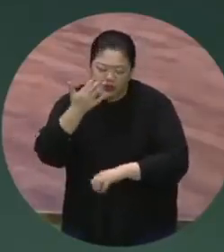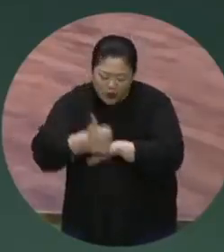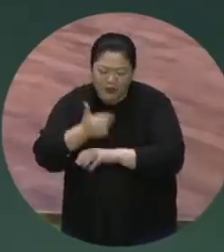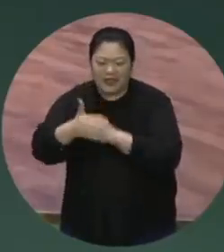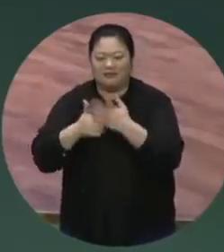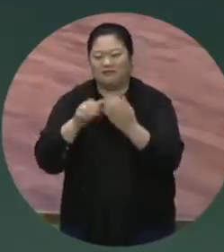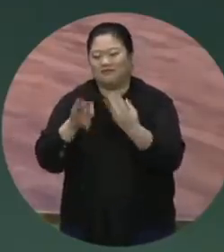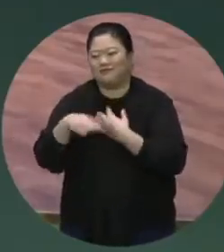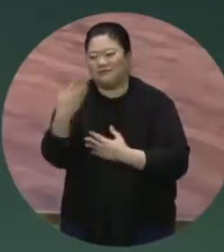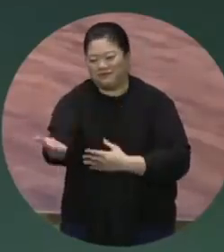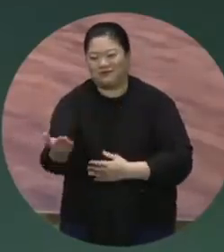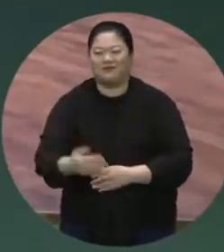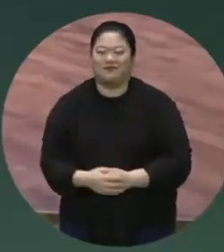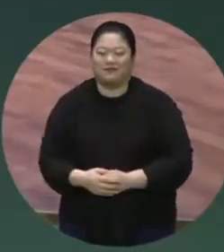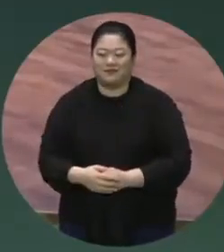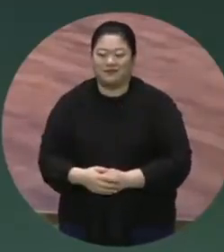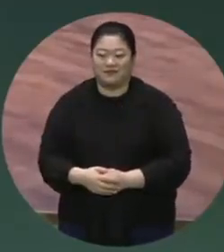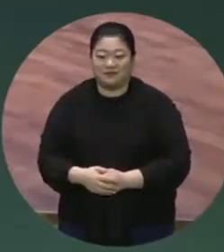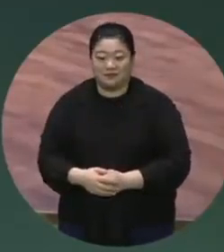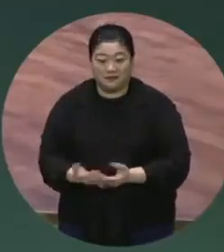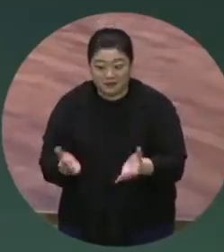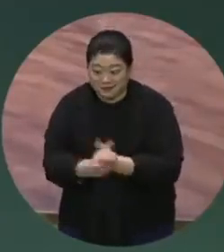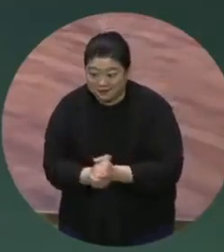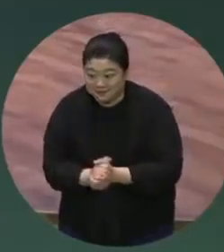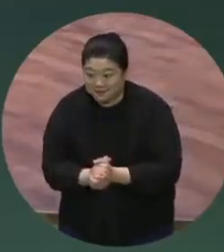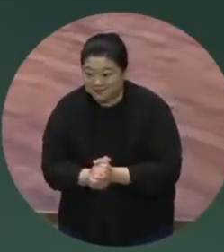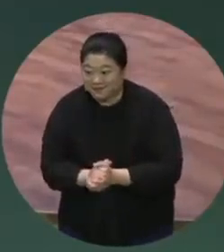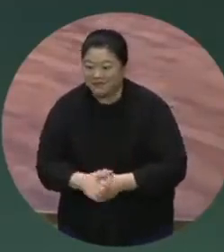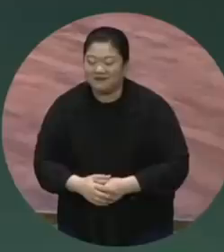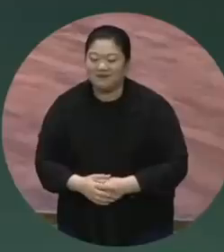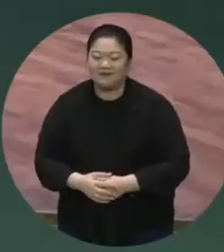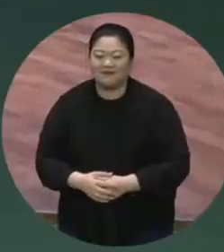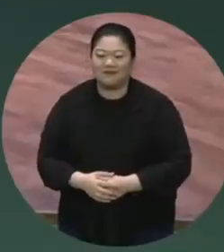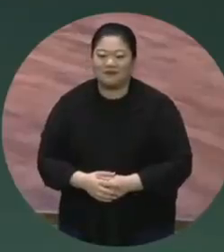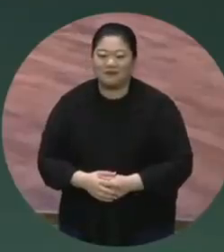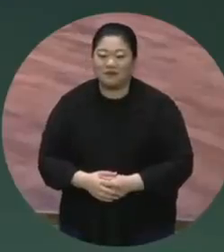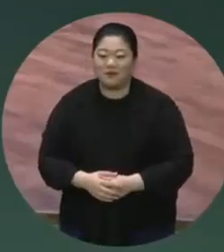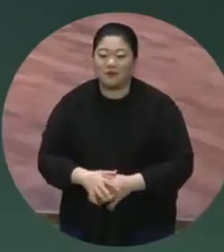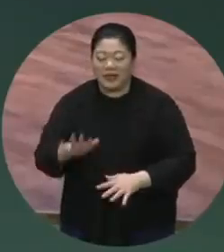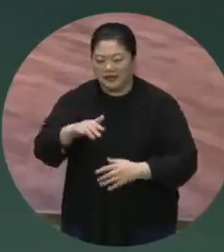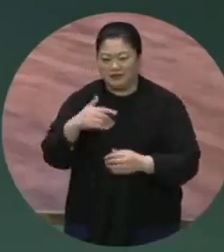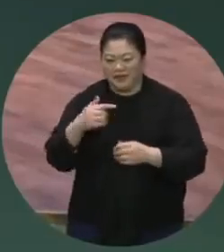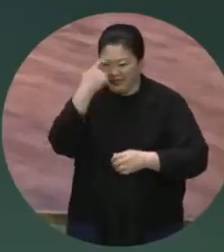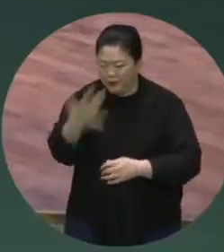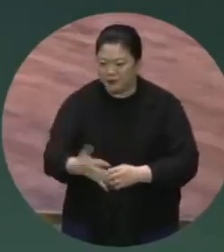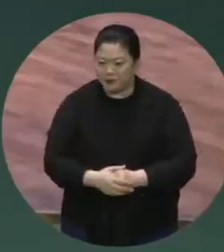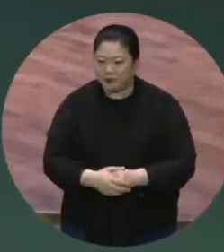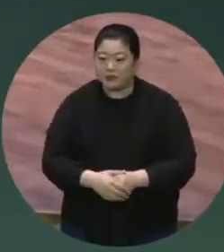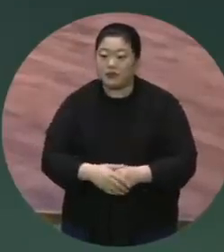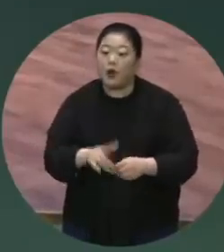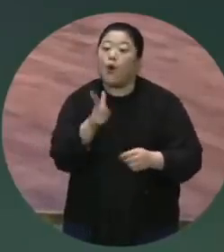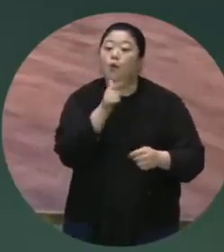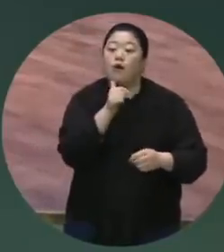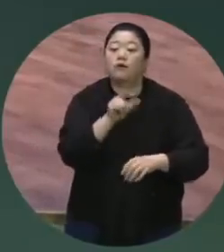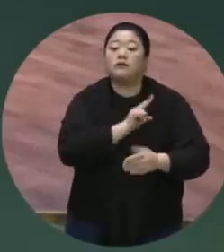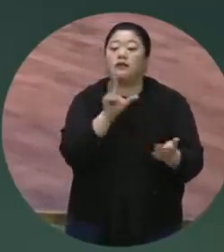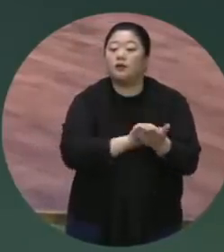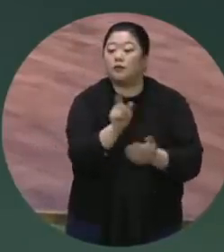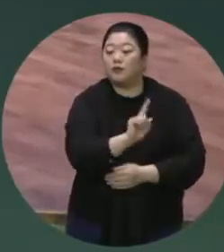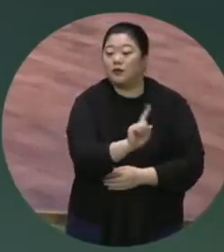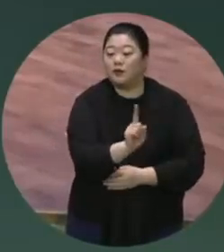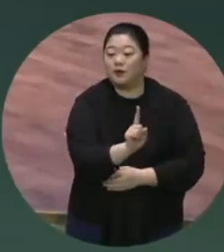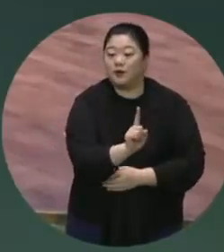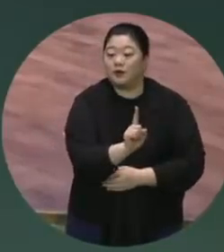보여주신다. 믿으시기 바랍니다. 그래서 첫날이 뭐요? 절대 뭡니까? 절대